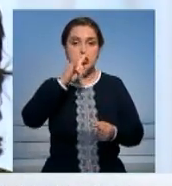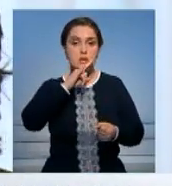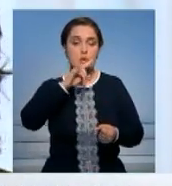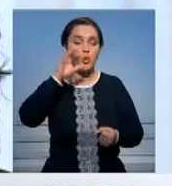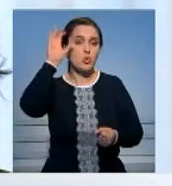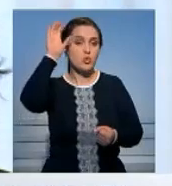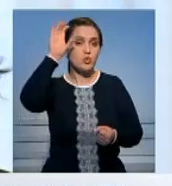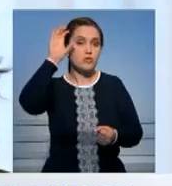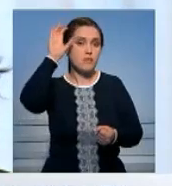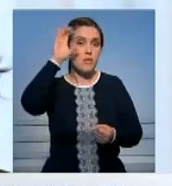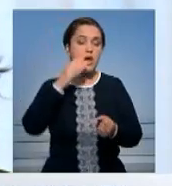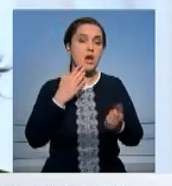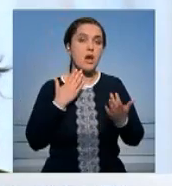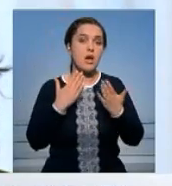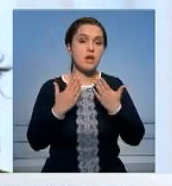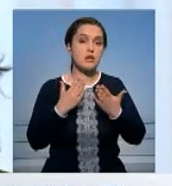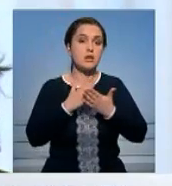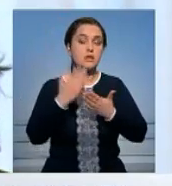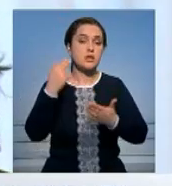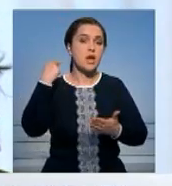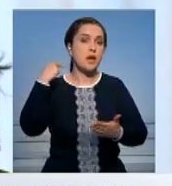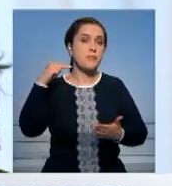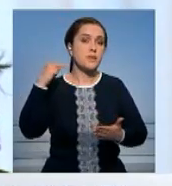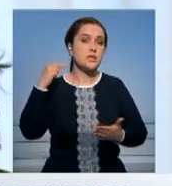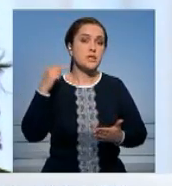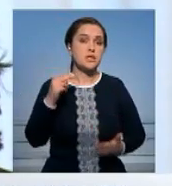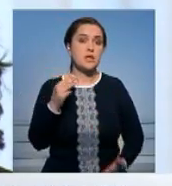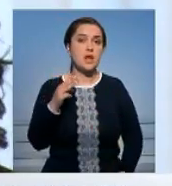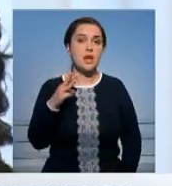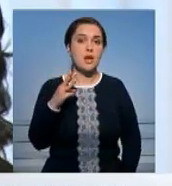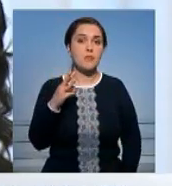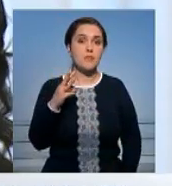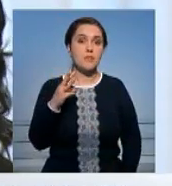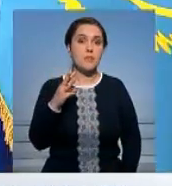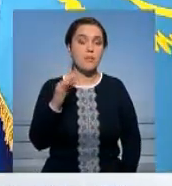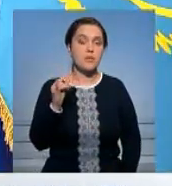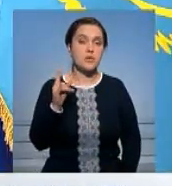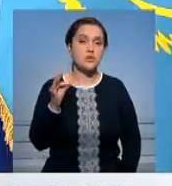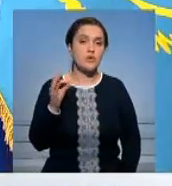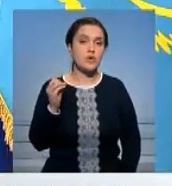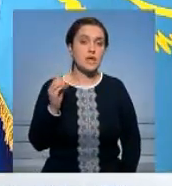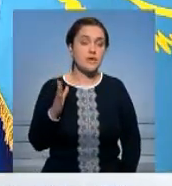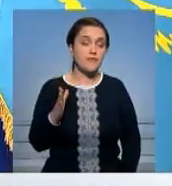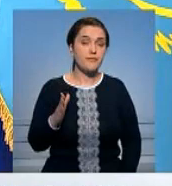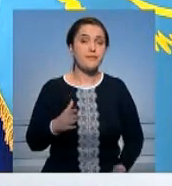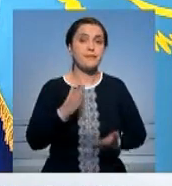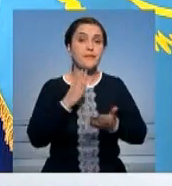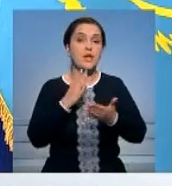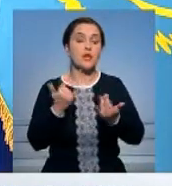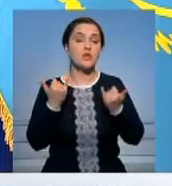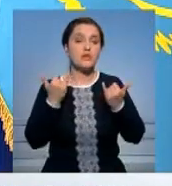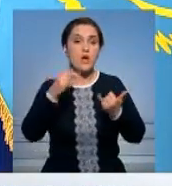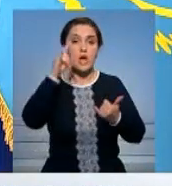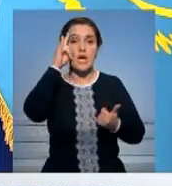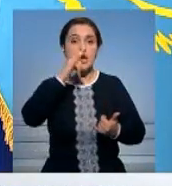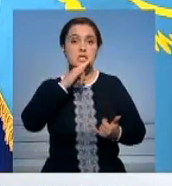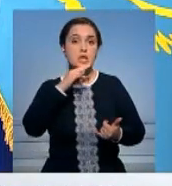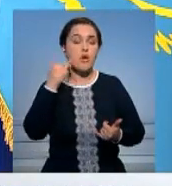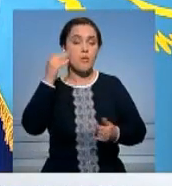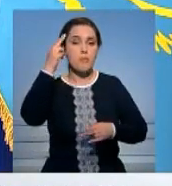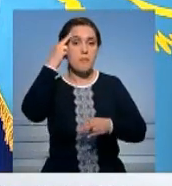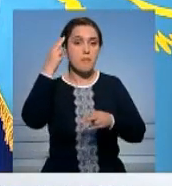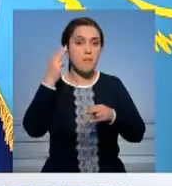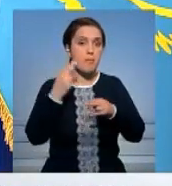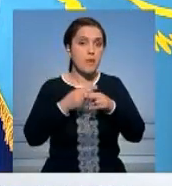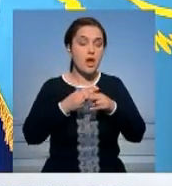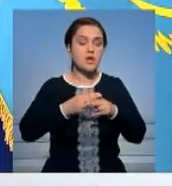отношений вносит уважаемый президент Узбекистана Шавкат Миромонович Мирзиёев. Сегодня Казахстан и Туркменистан – это братские